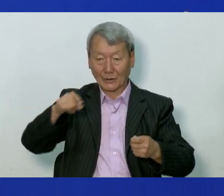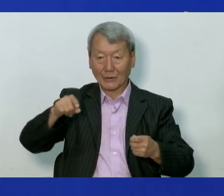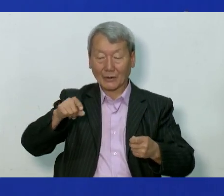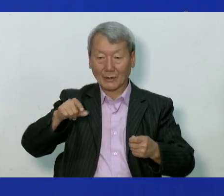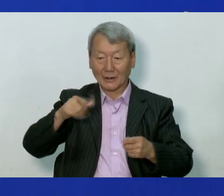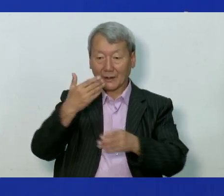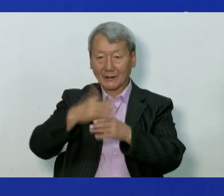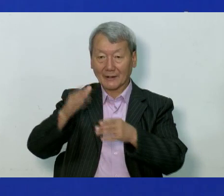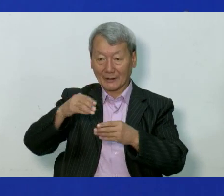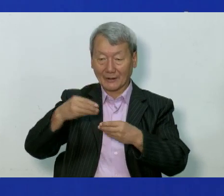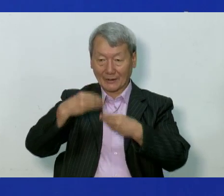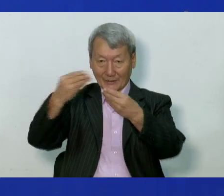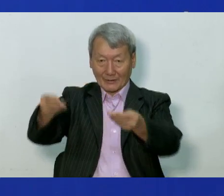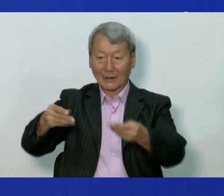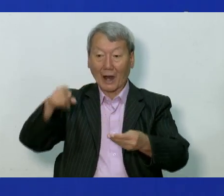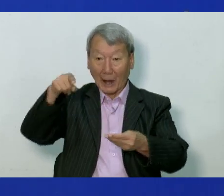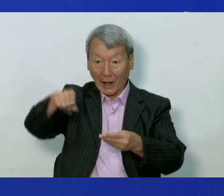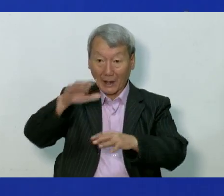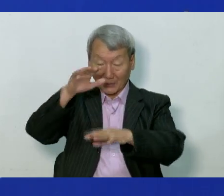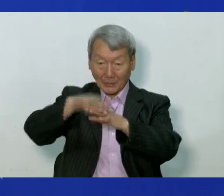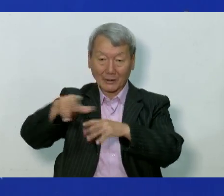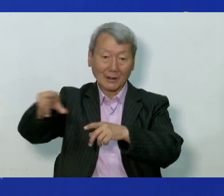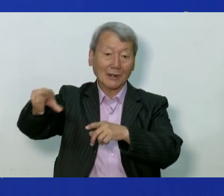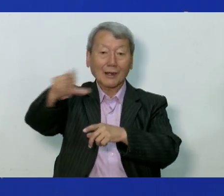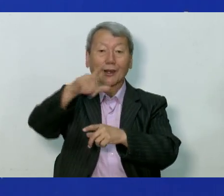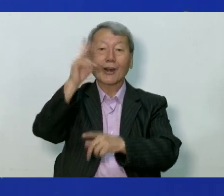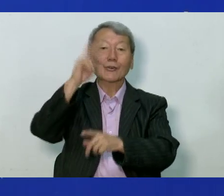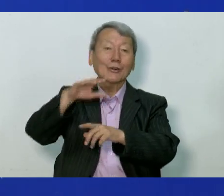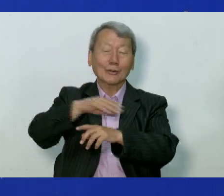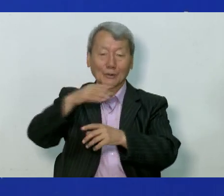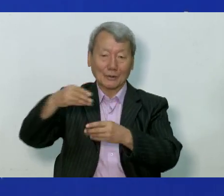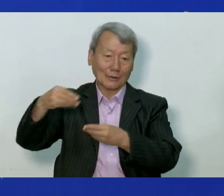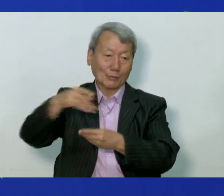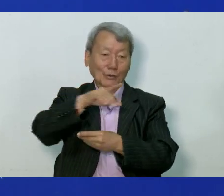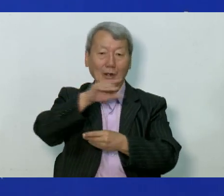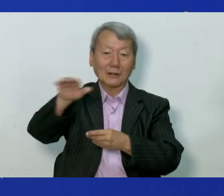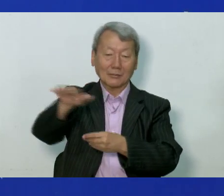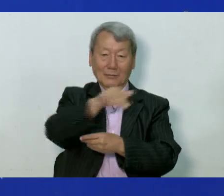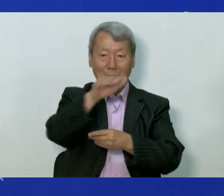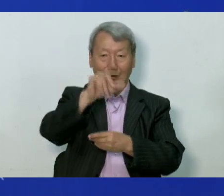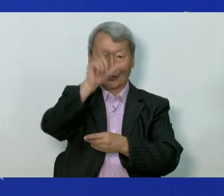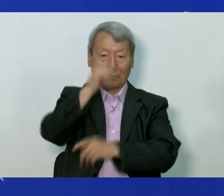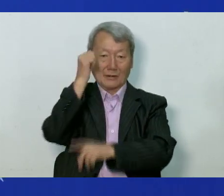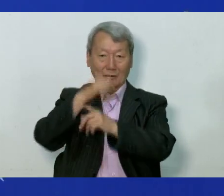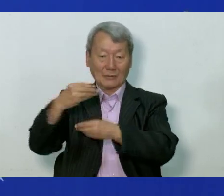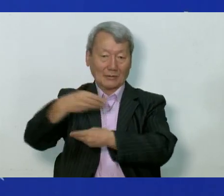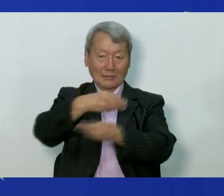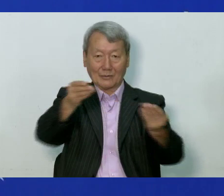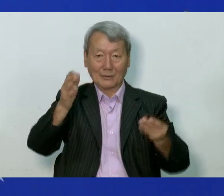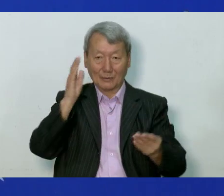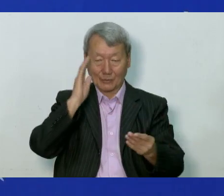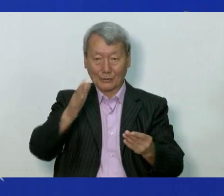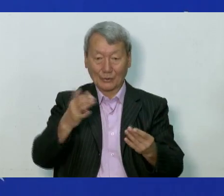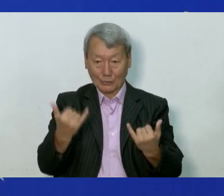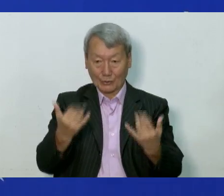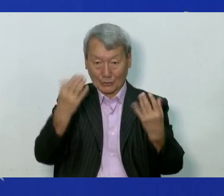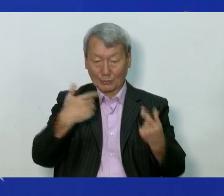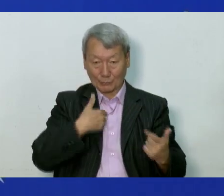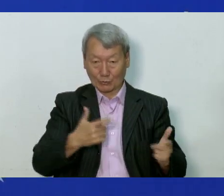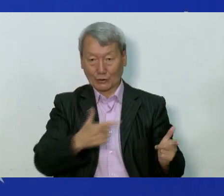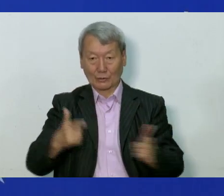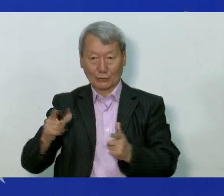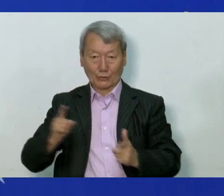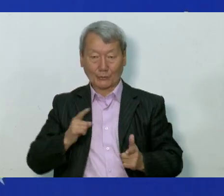банктарга кредит катарында акча каражаттарды берүүгө азыркы күндө